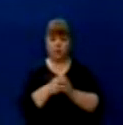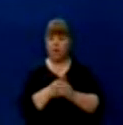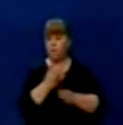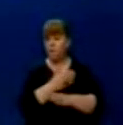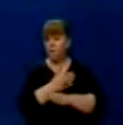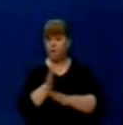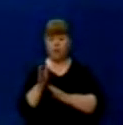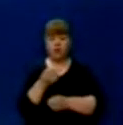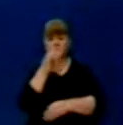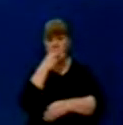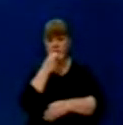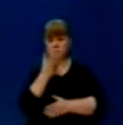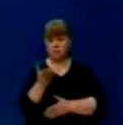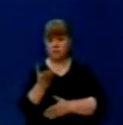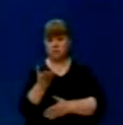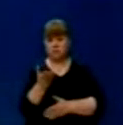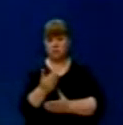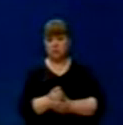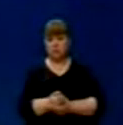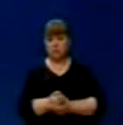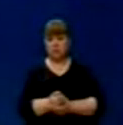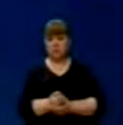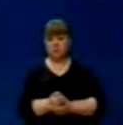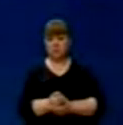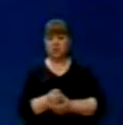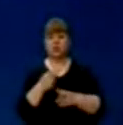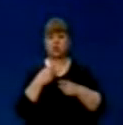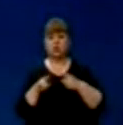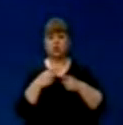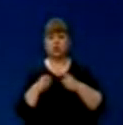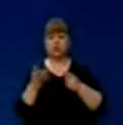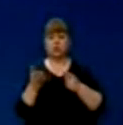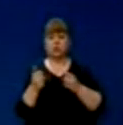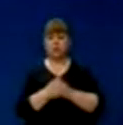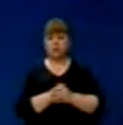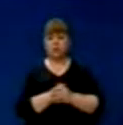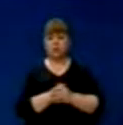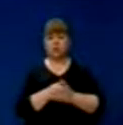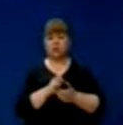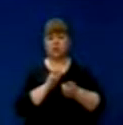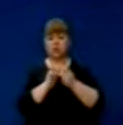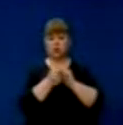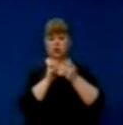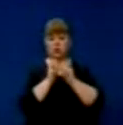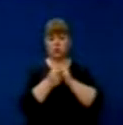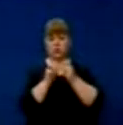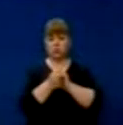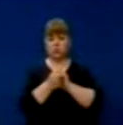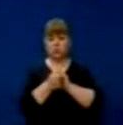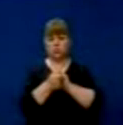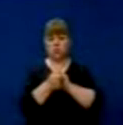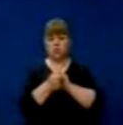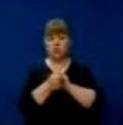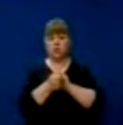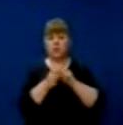në furnizim kanë qenë çështje e ristrukturimit të skemës furnizimit institucioneve